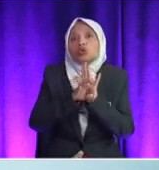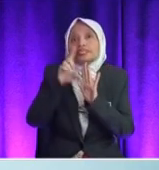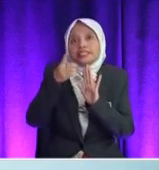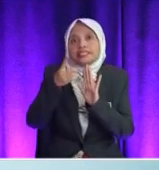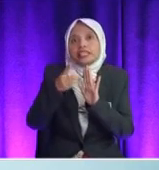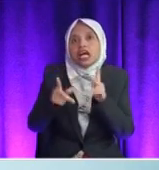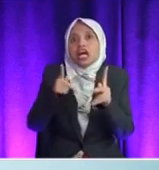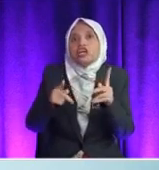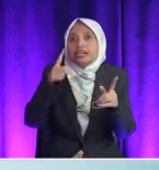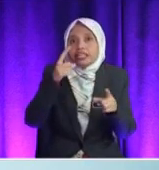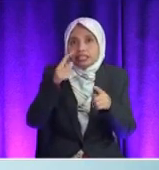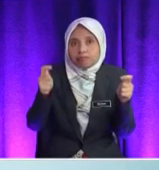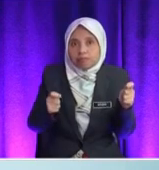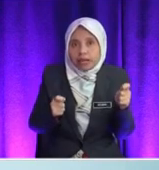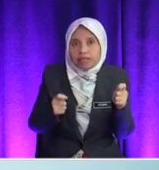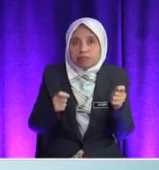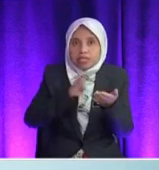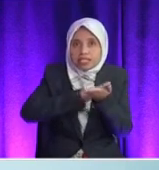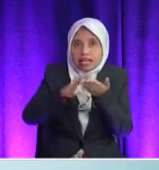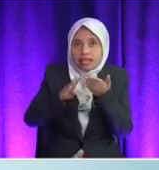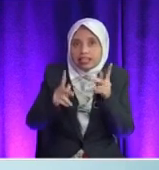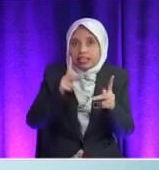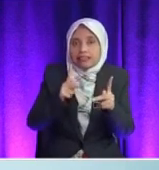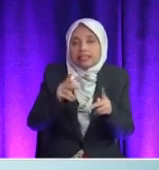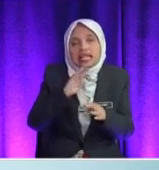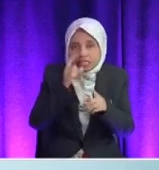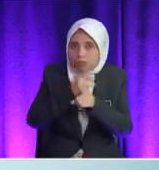semoga ada guna tinggi halte